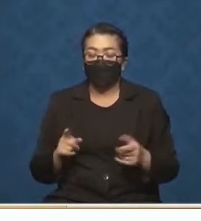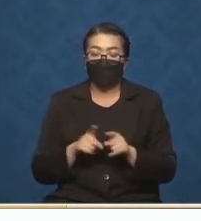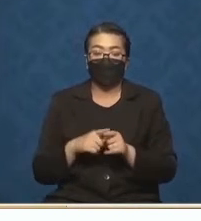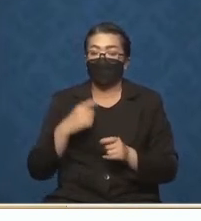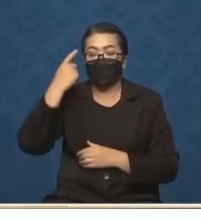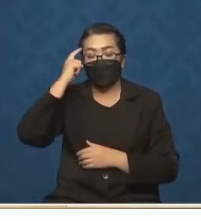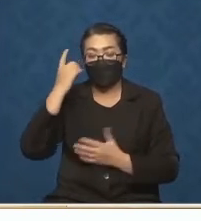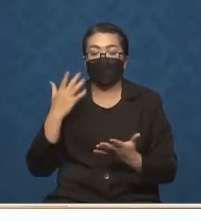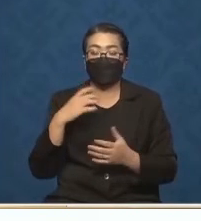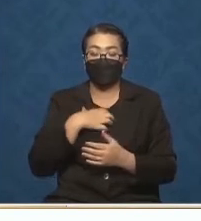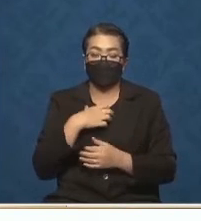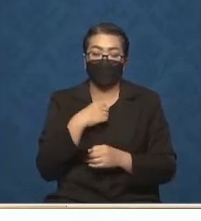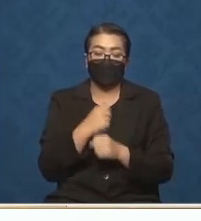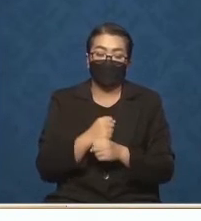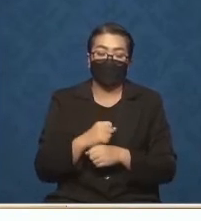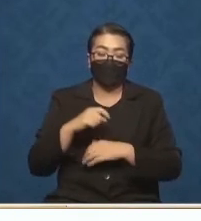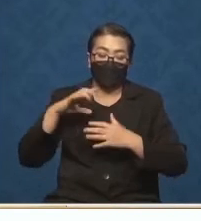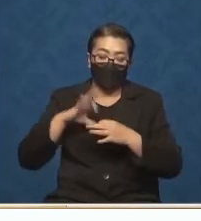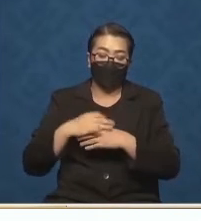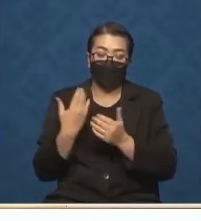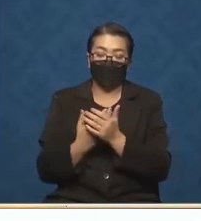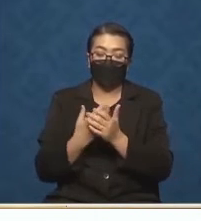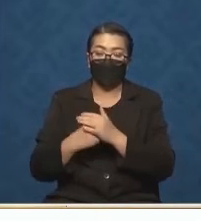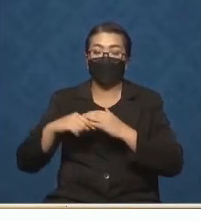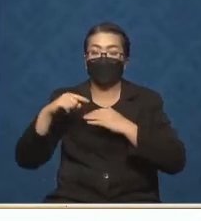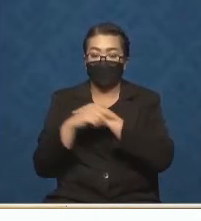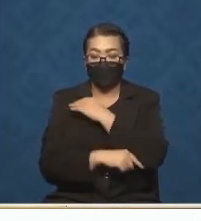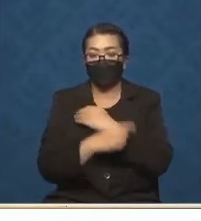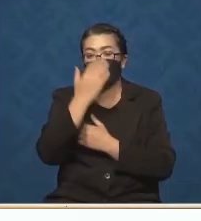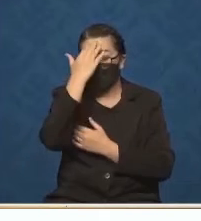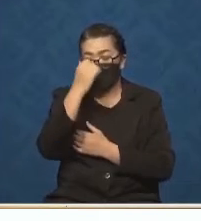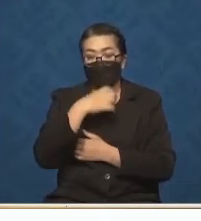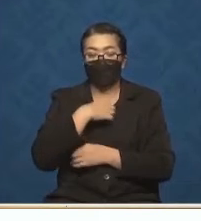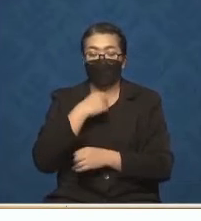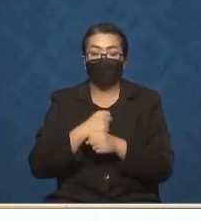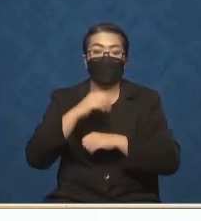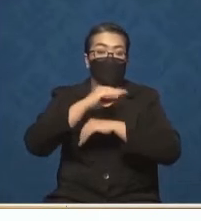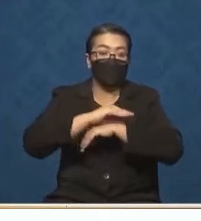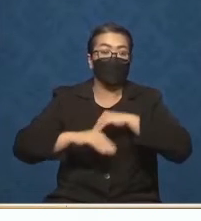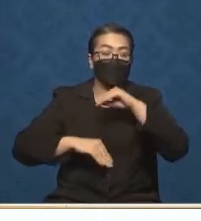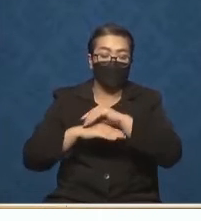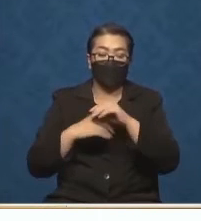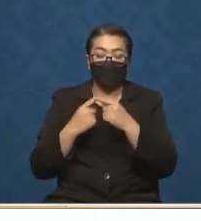รับการกีจ